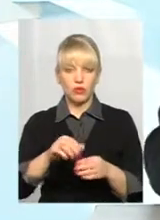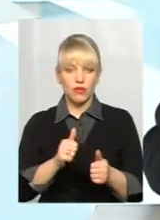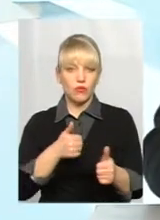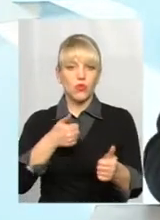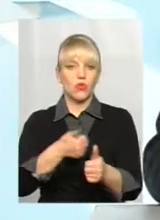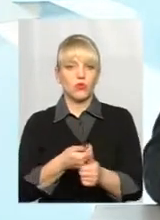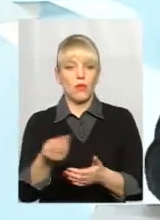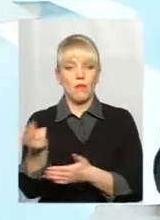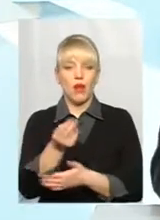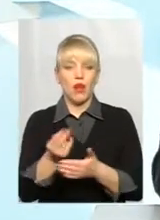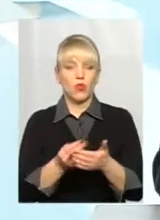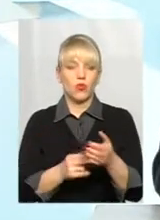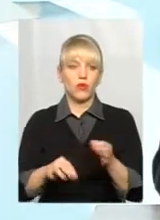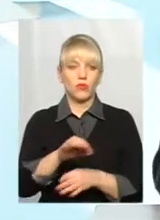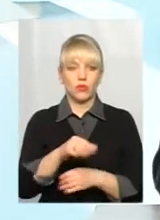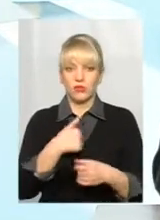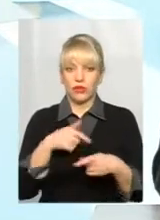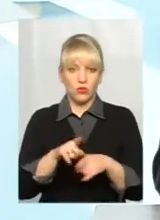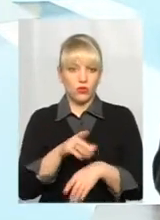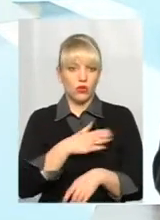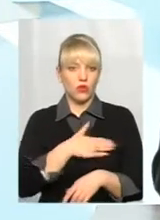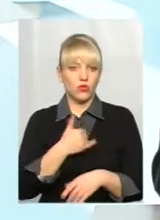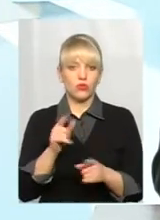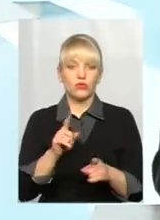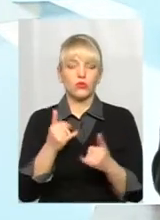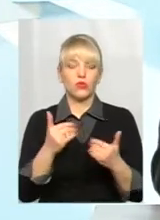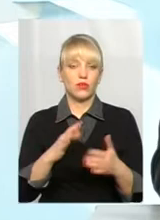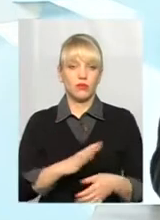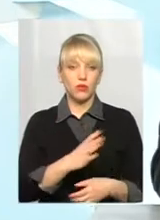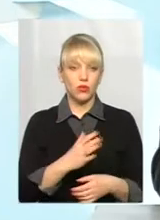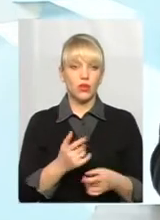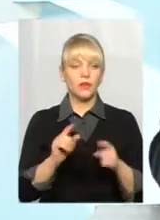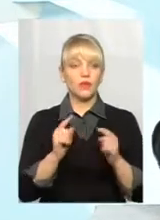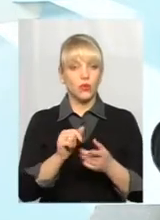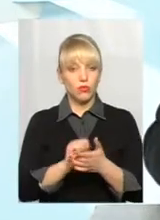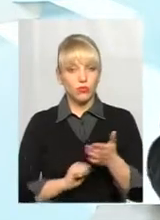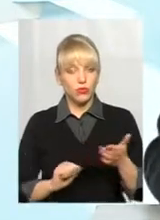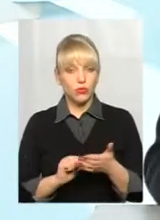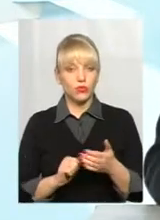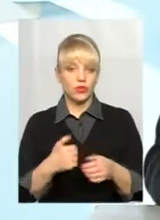проєкт. Була така практика, я не хочу, щоб вона була сьогодні. От, я не хочу сьогодні. Саме через то і,